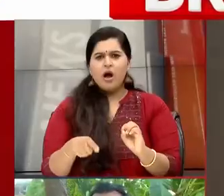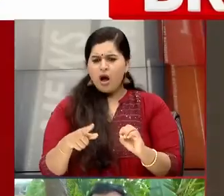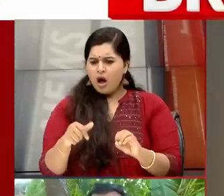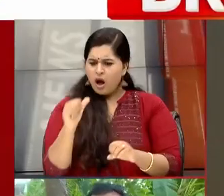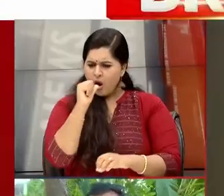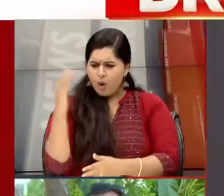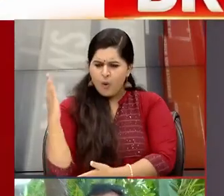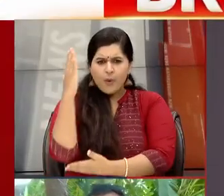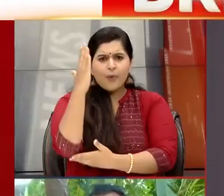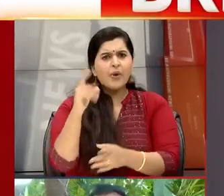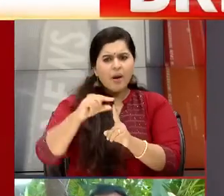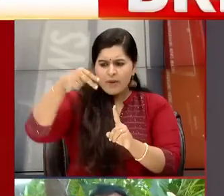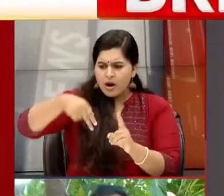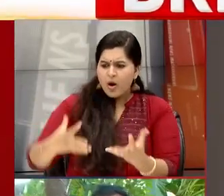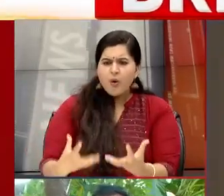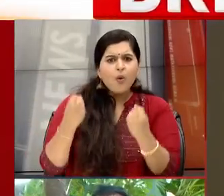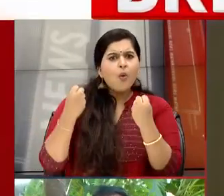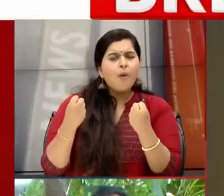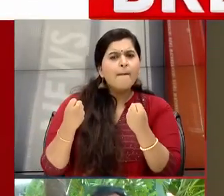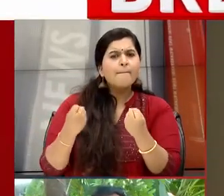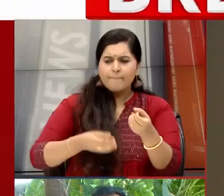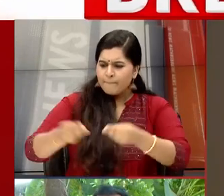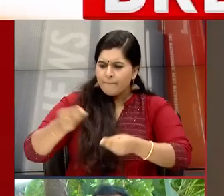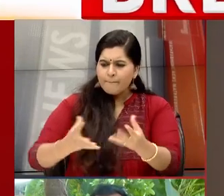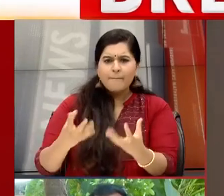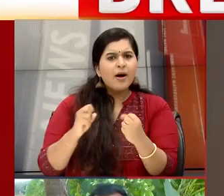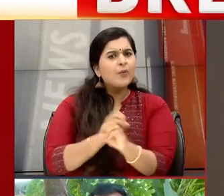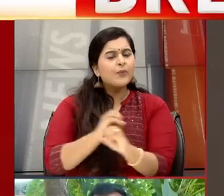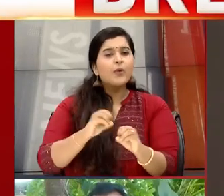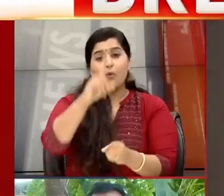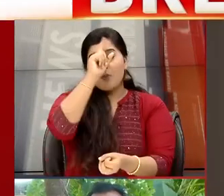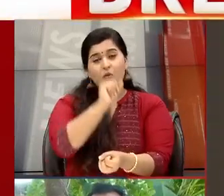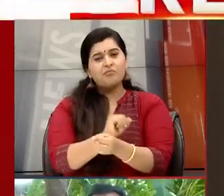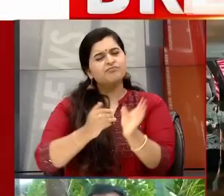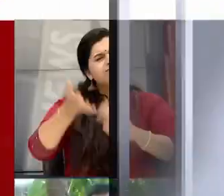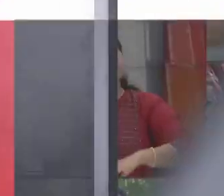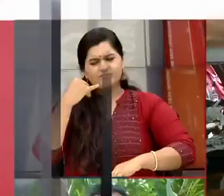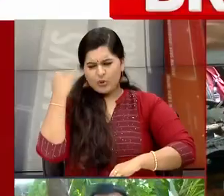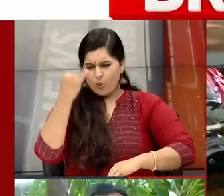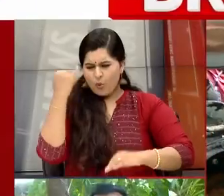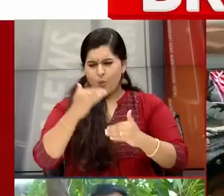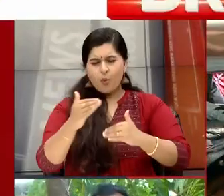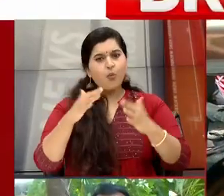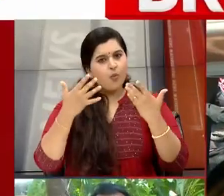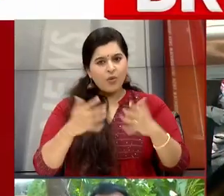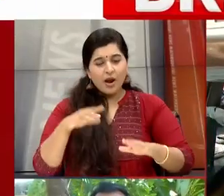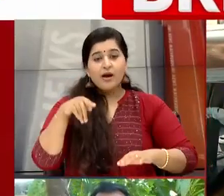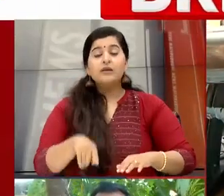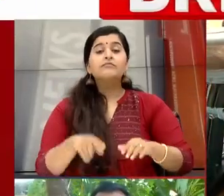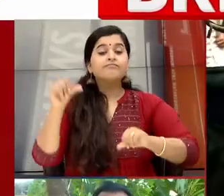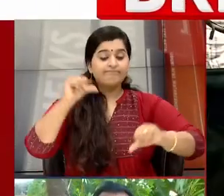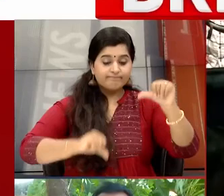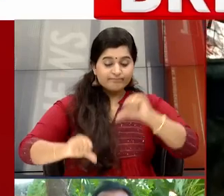പെട്രോൾ വാങ്ങിയതായുള്ള തെളിവുകളുമില്ല. അതുകൊണ്ട് പോലീസ് നേരത്തെ ഇത് സംബന്ധിച്ച് അന്വേഷണം നടത്തിയതാണ്. ഇതിപ്പോൾ ഫോറൻസിക് റിപ്പോർട്ട് ലഭിച്ച ശേഷം ഏതായാലും